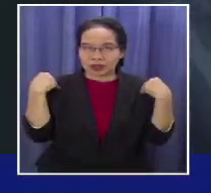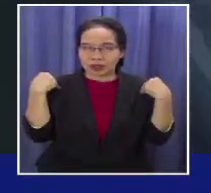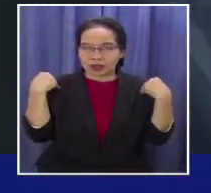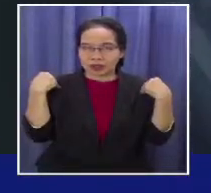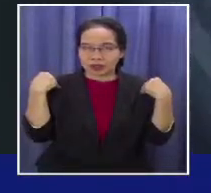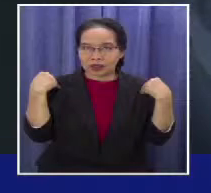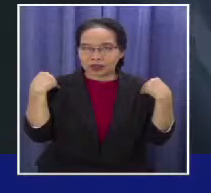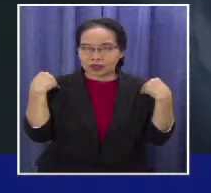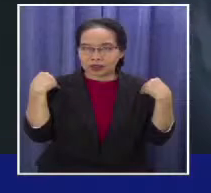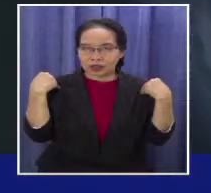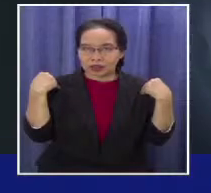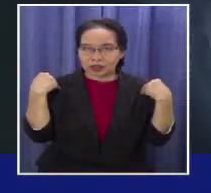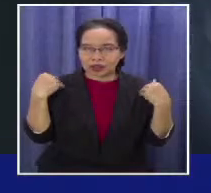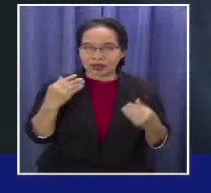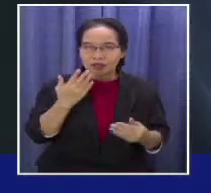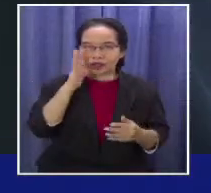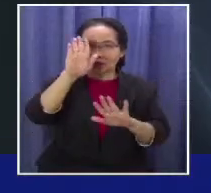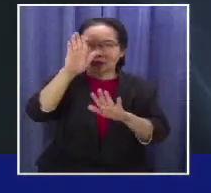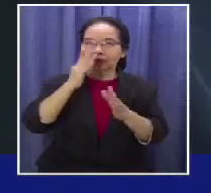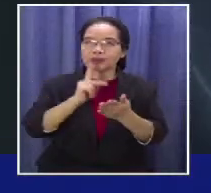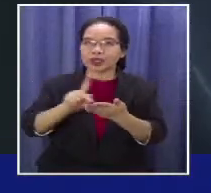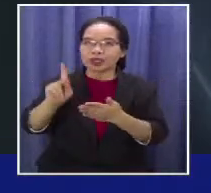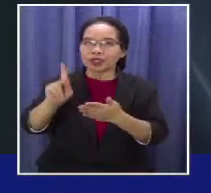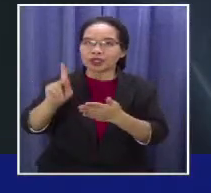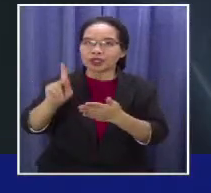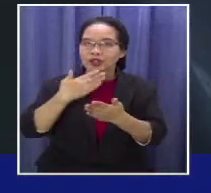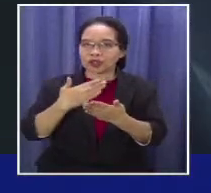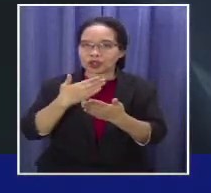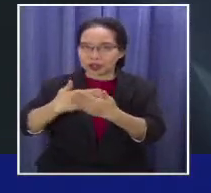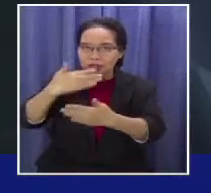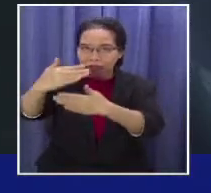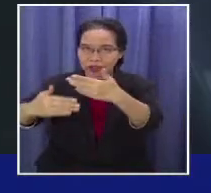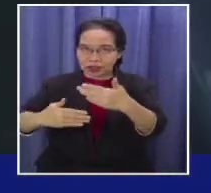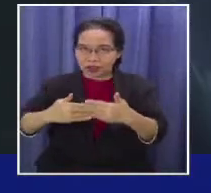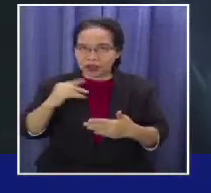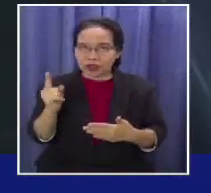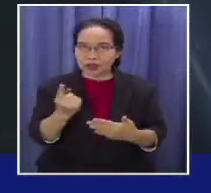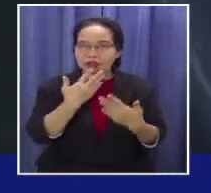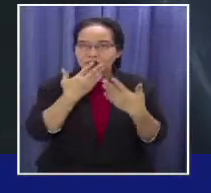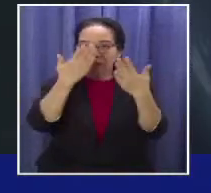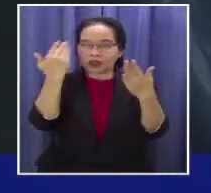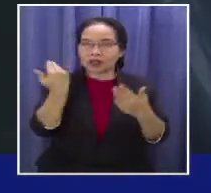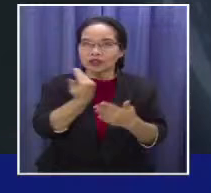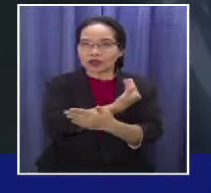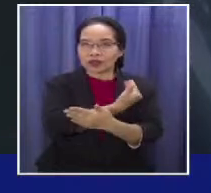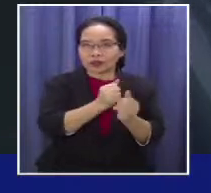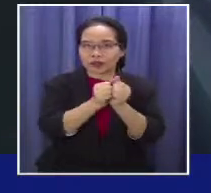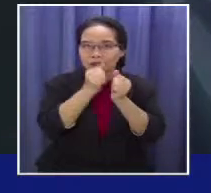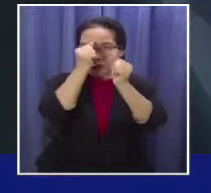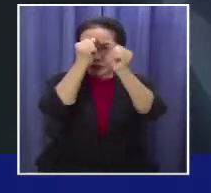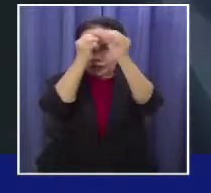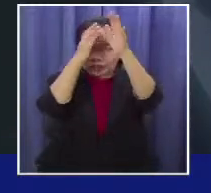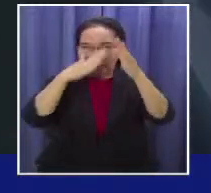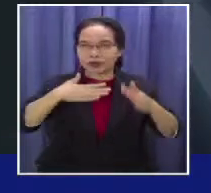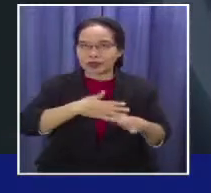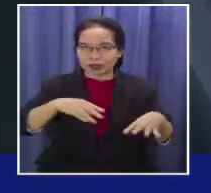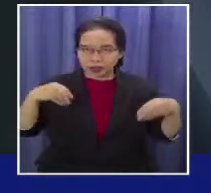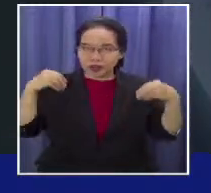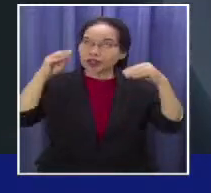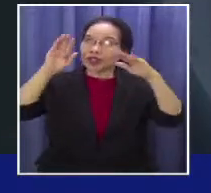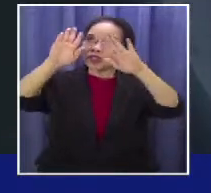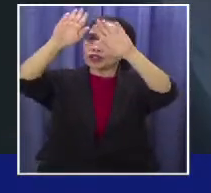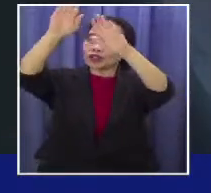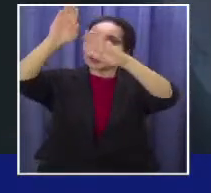to compensate for your kindness. We can only thank you, our Father. Please accept in